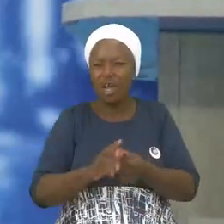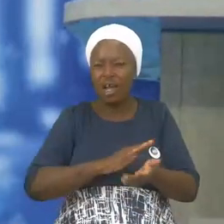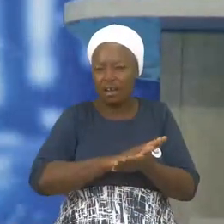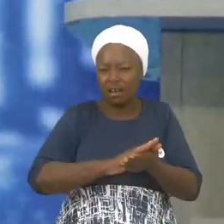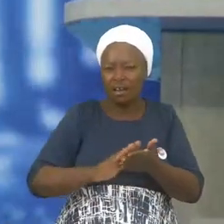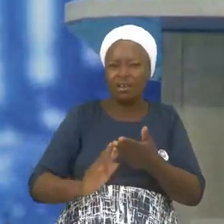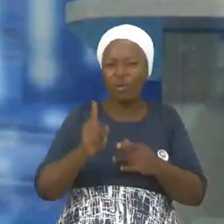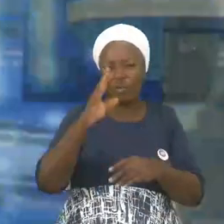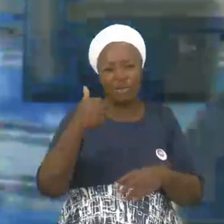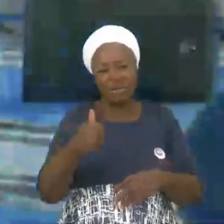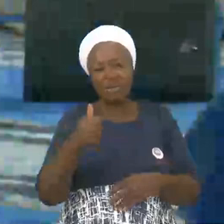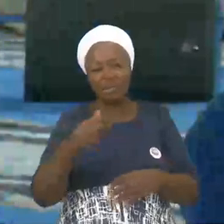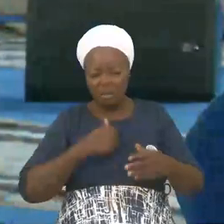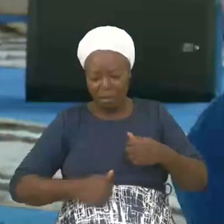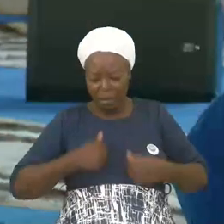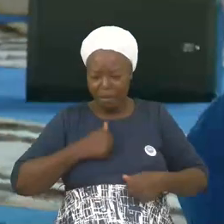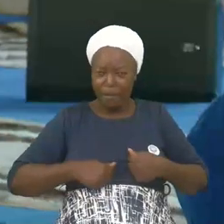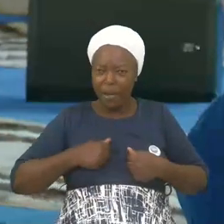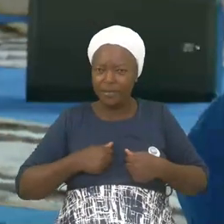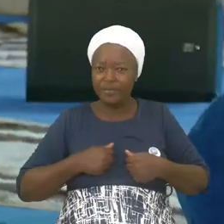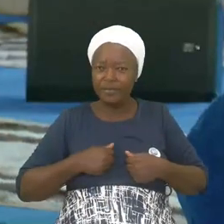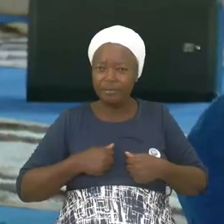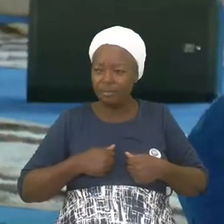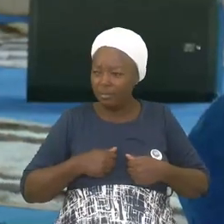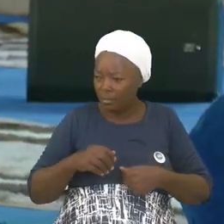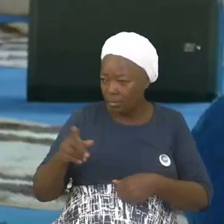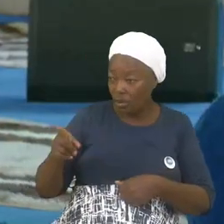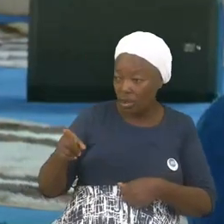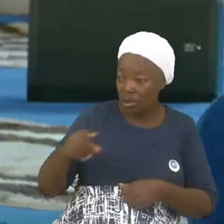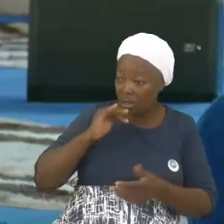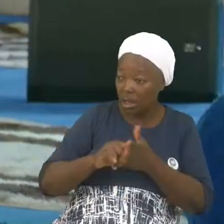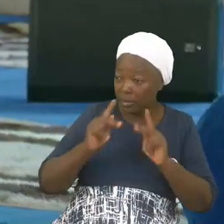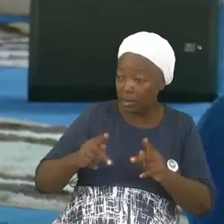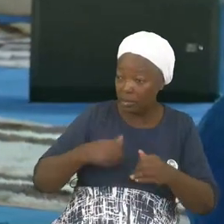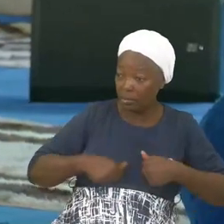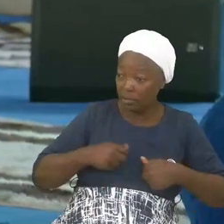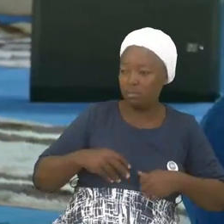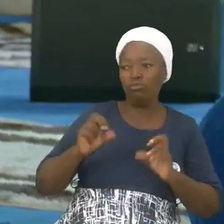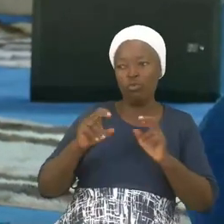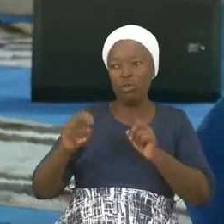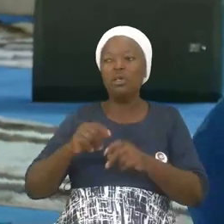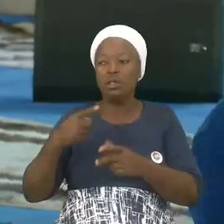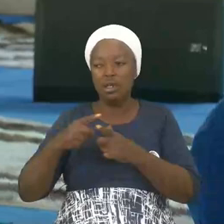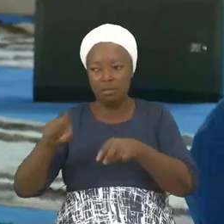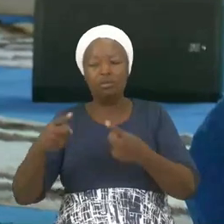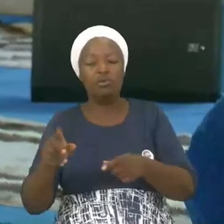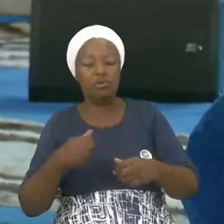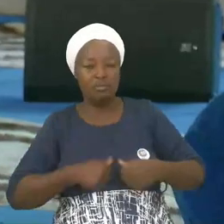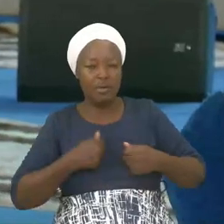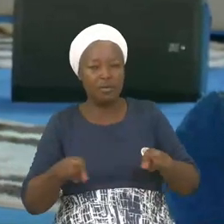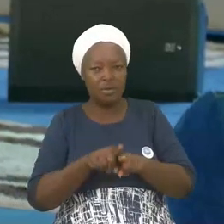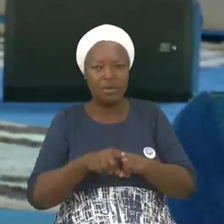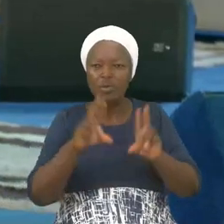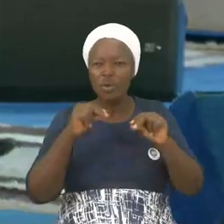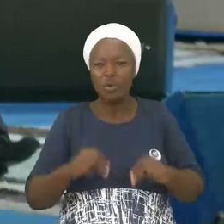matin. Tu dois te laver. Tu dois te laver. S'il se lave, alors